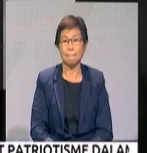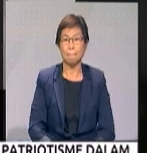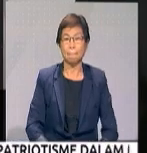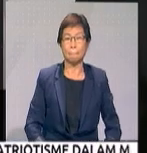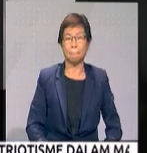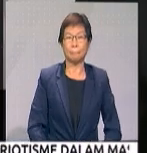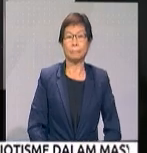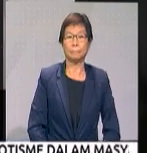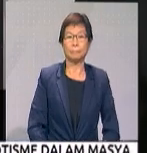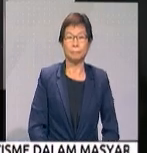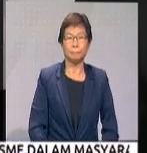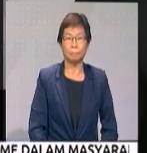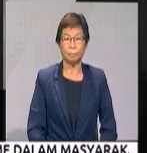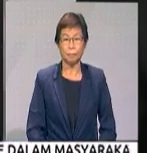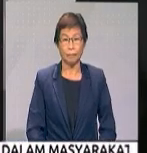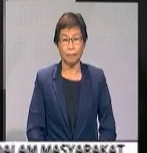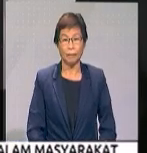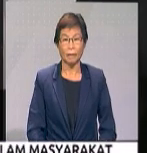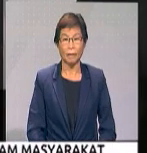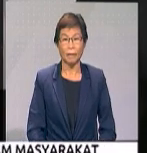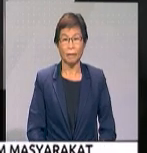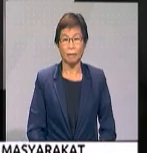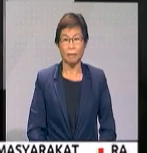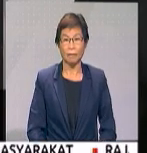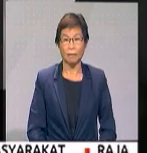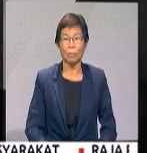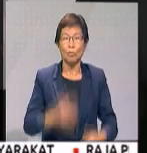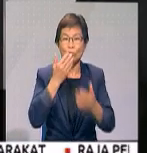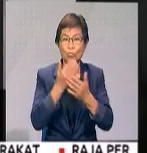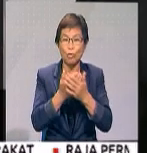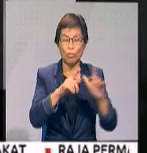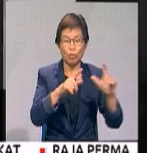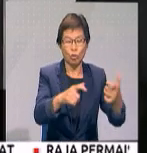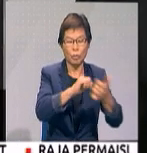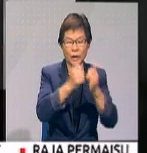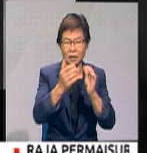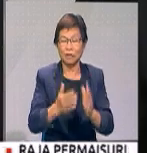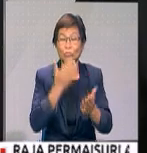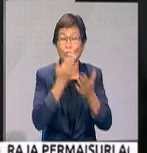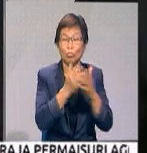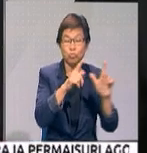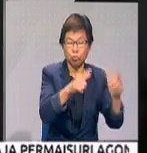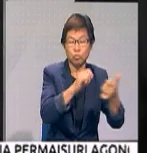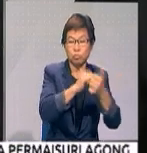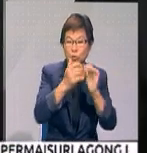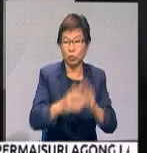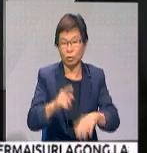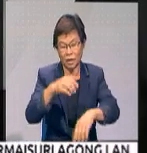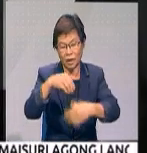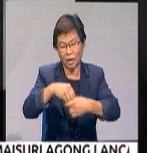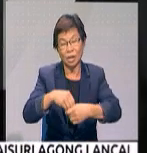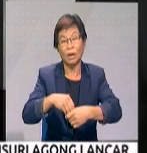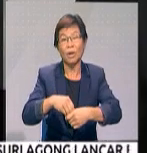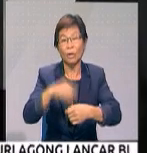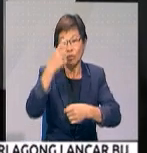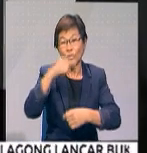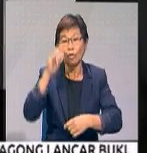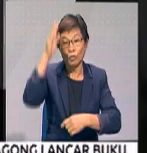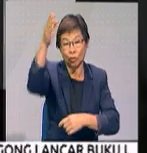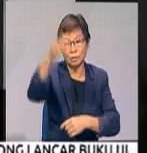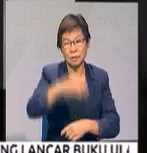A good crop, as we would say, a good group of young athletes. I look forward to working with them in the future. So that's where it